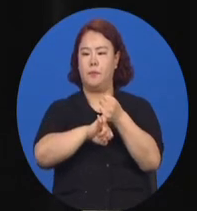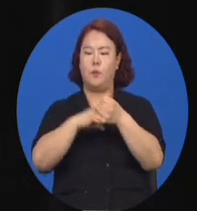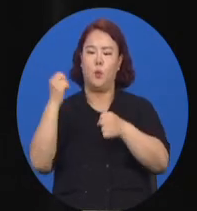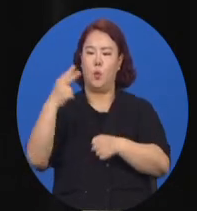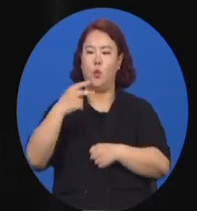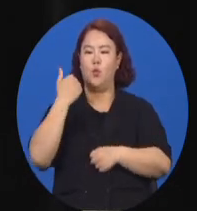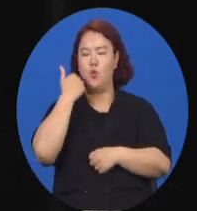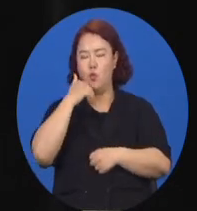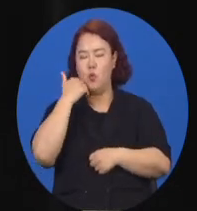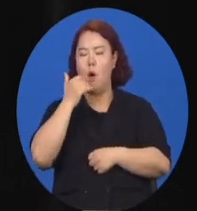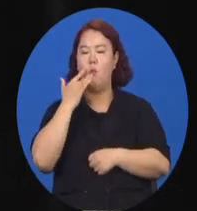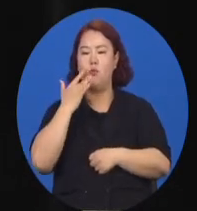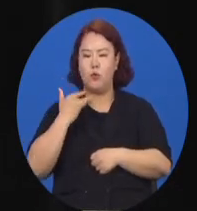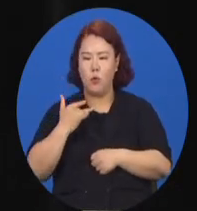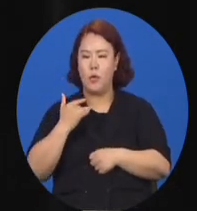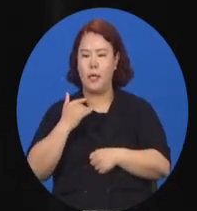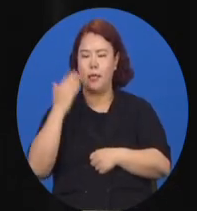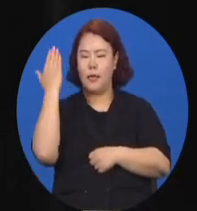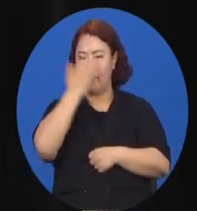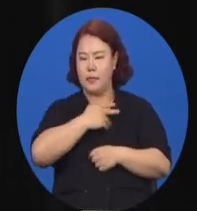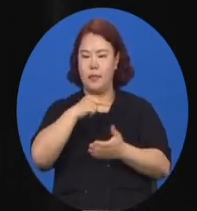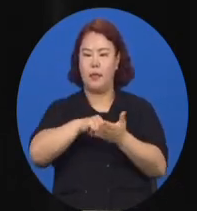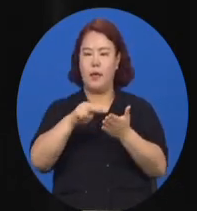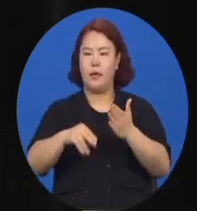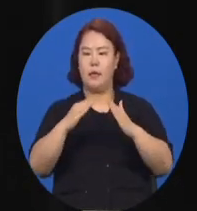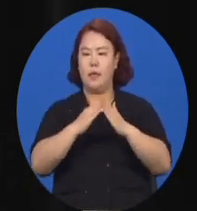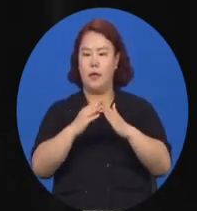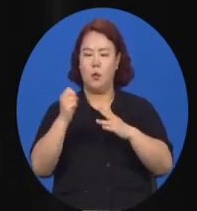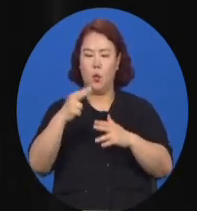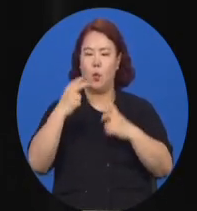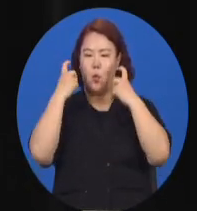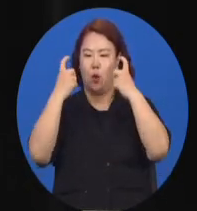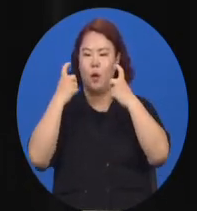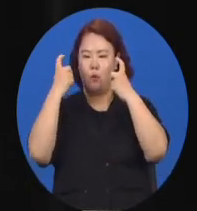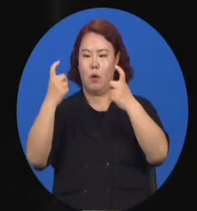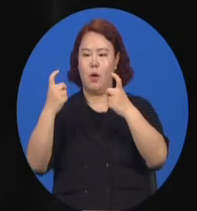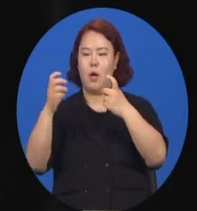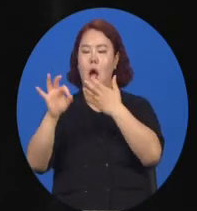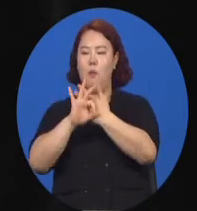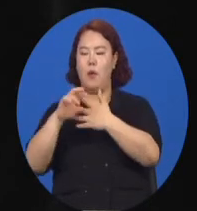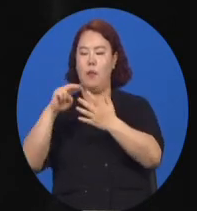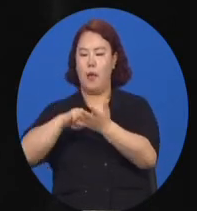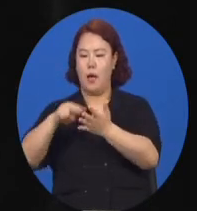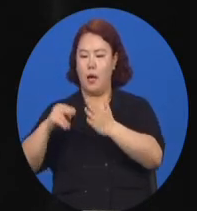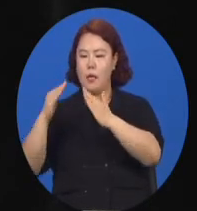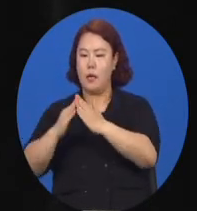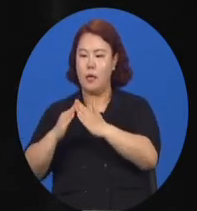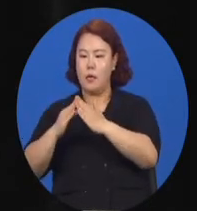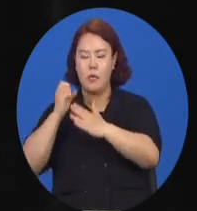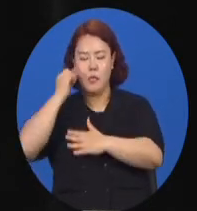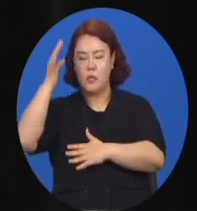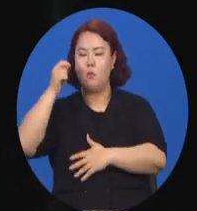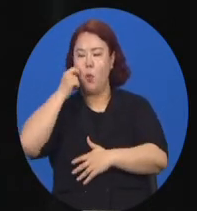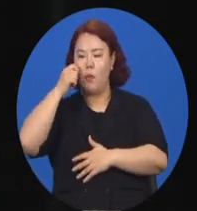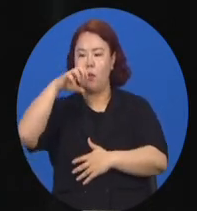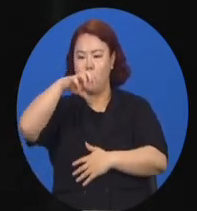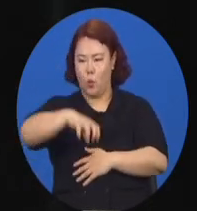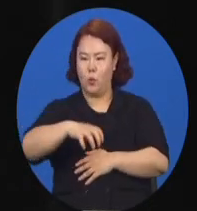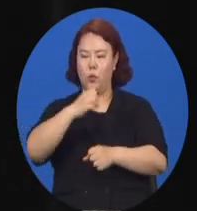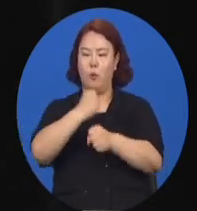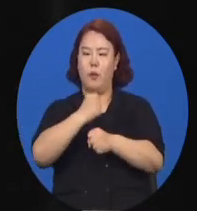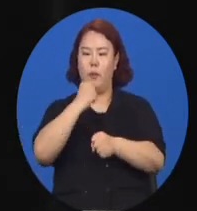누구도 부러워하는 청정 단양, 이 관광하면 단양을 잊을 수 없는 것으로 기억되는 이런 단양